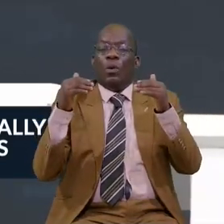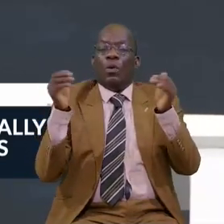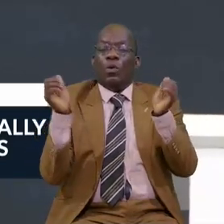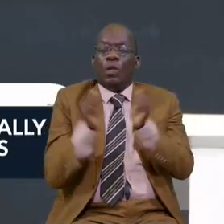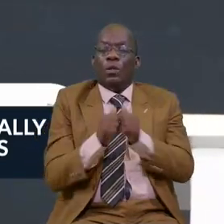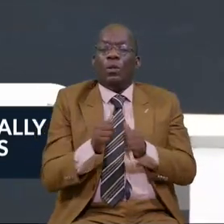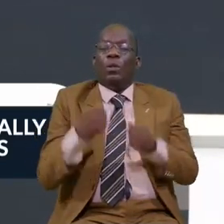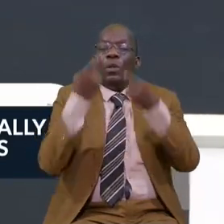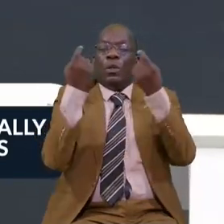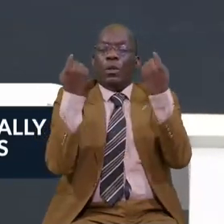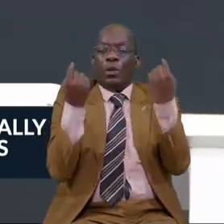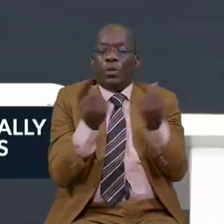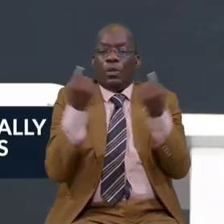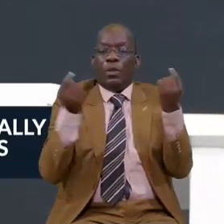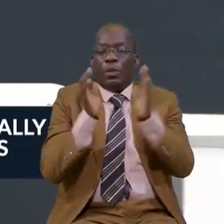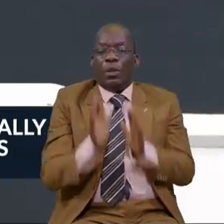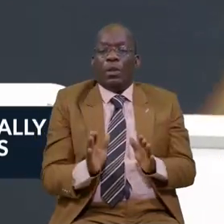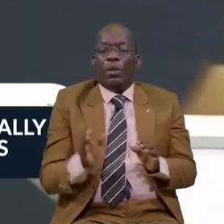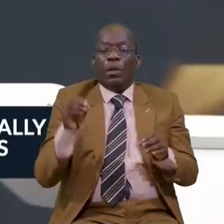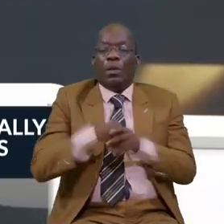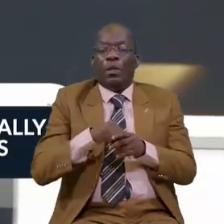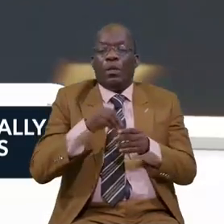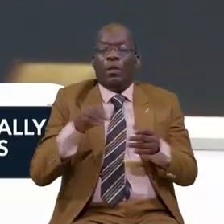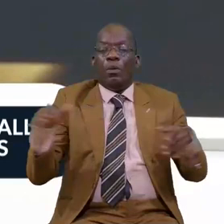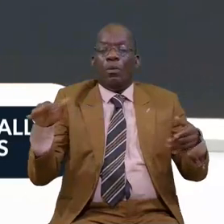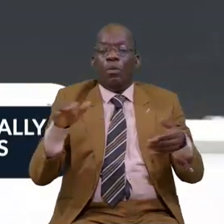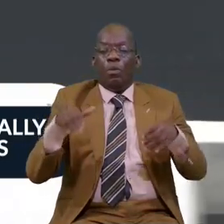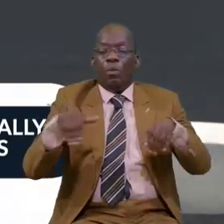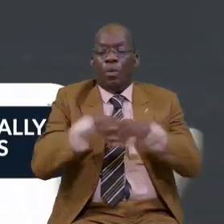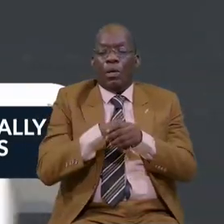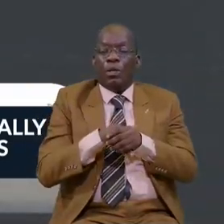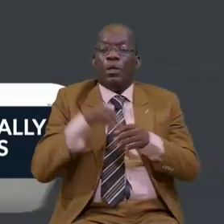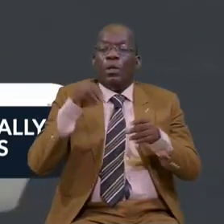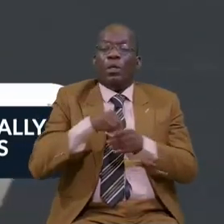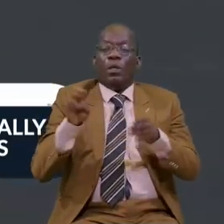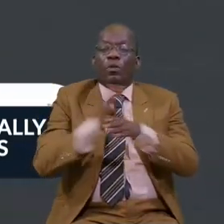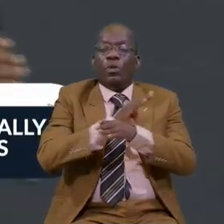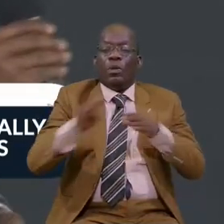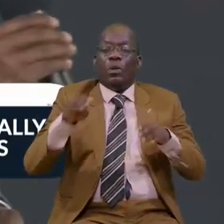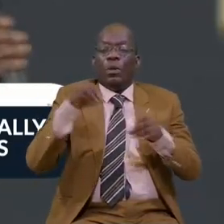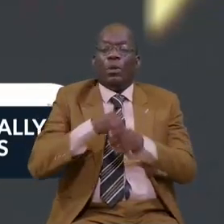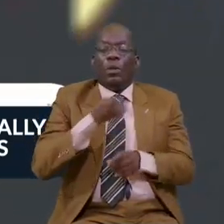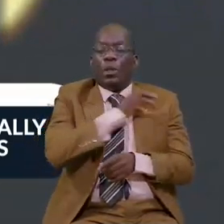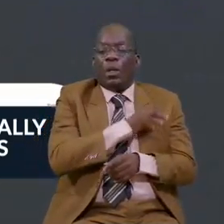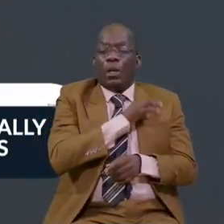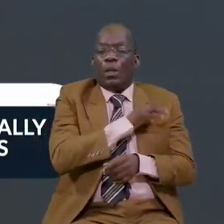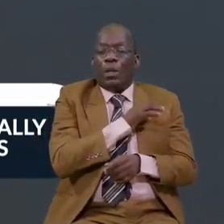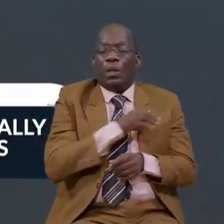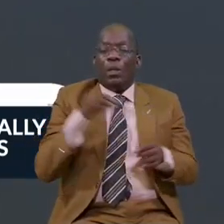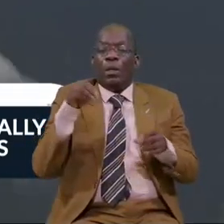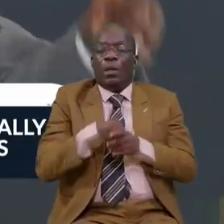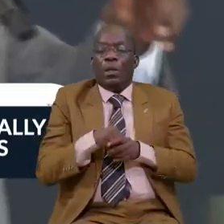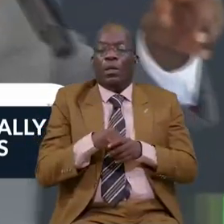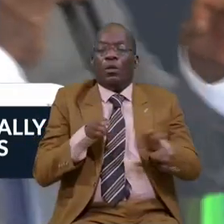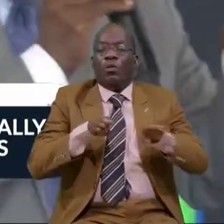vous mettez pas avec les sous un joug étranger avec les incroyants. Dans le